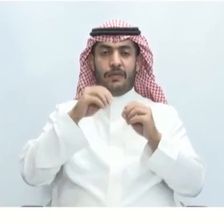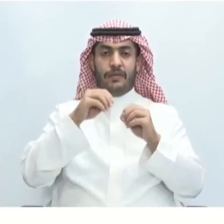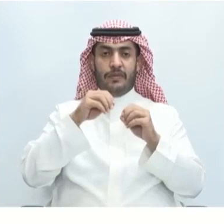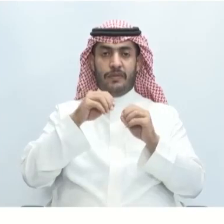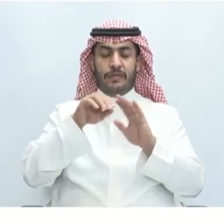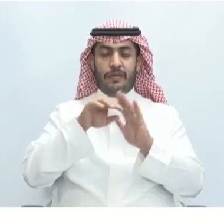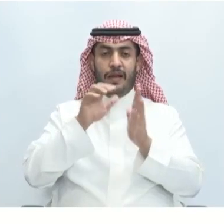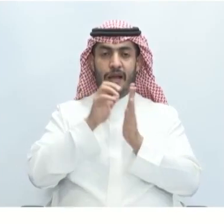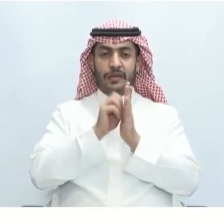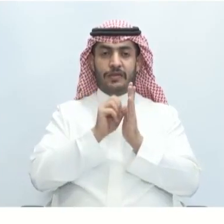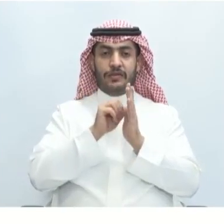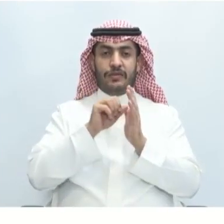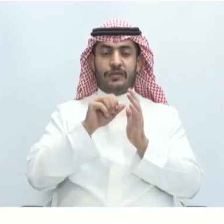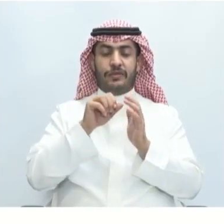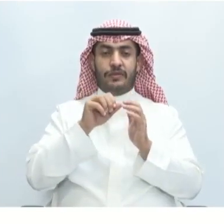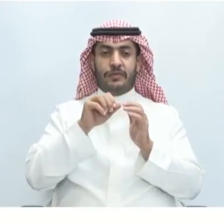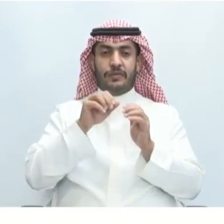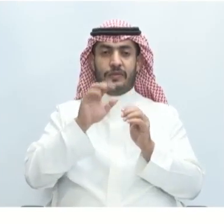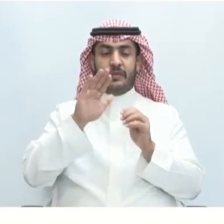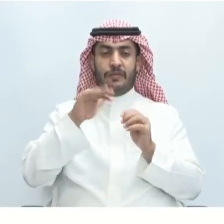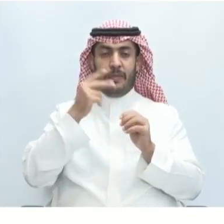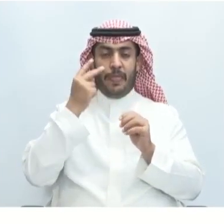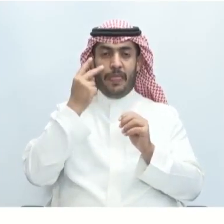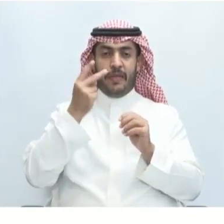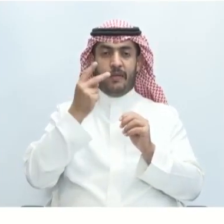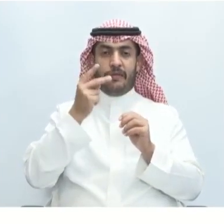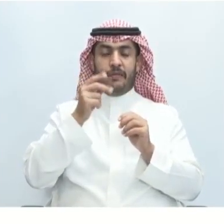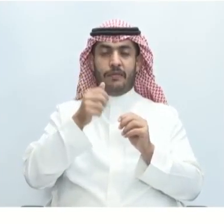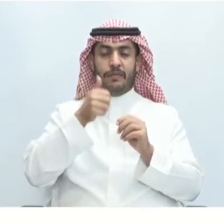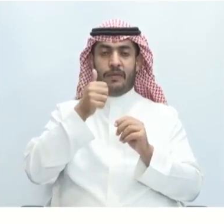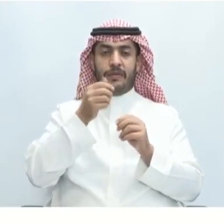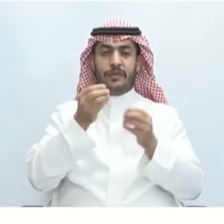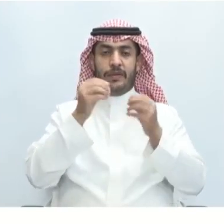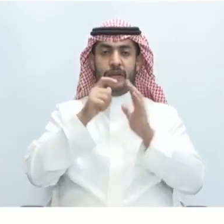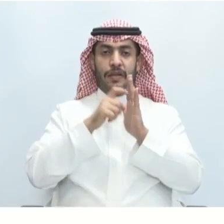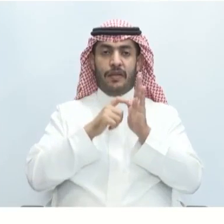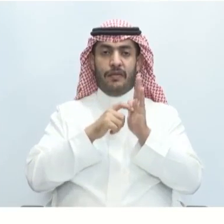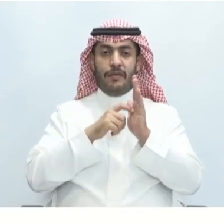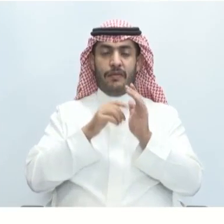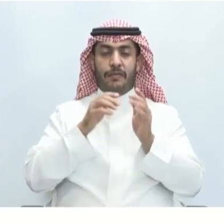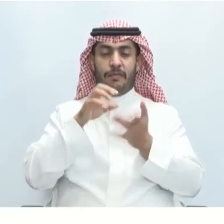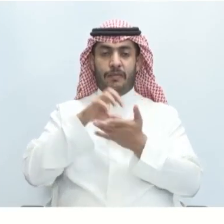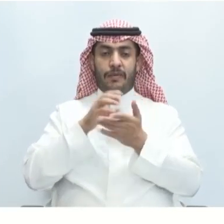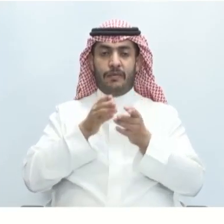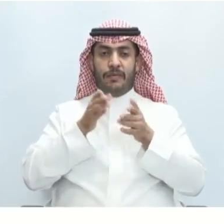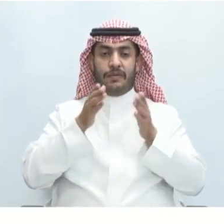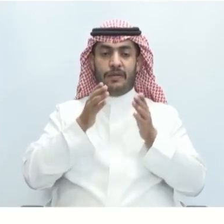وحجزات شحن البضائع وبالنظر الى حجم الاسطول يمكنك على ارجاع تنظيم المسارات